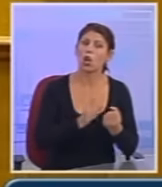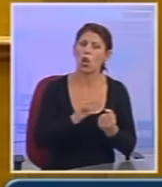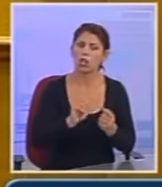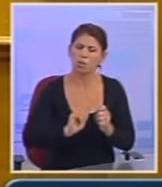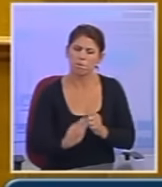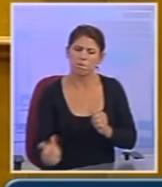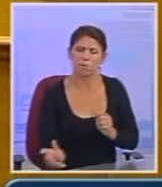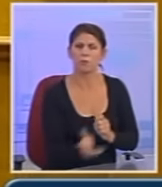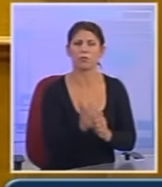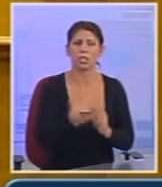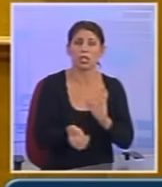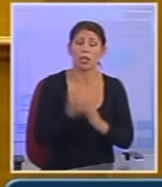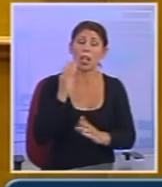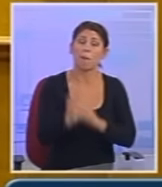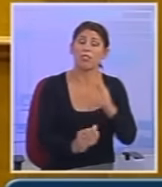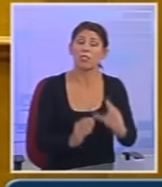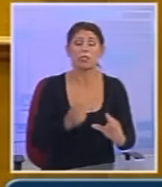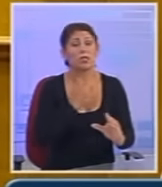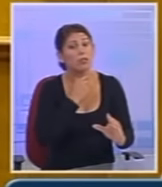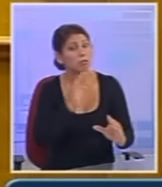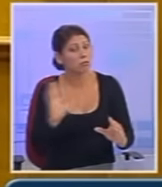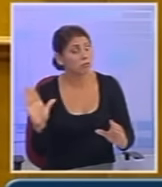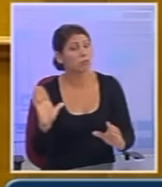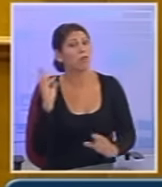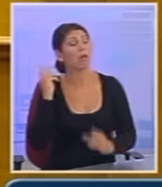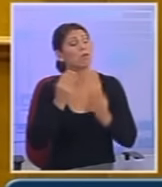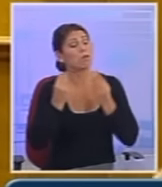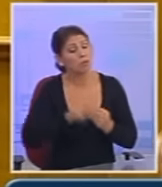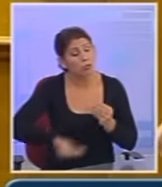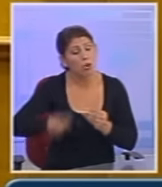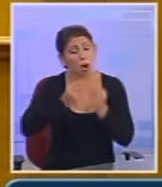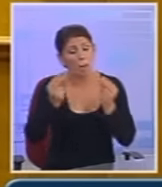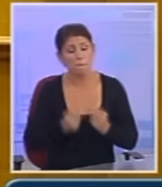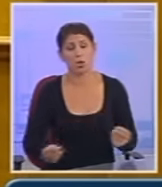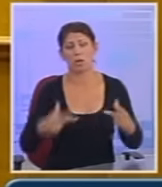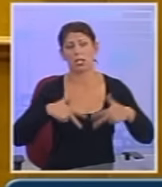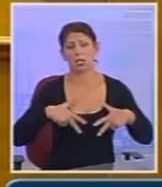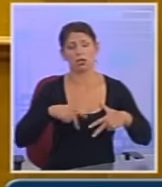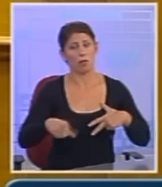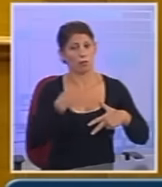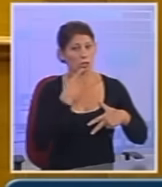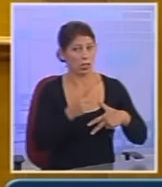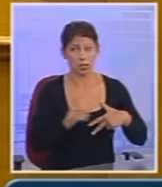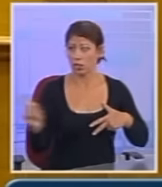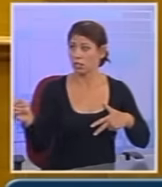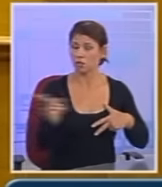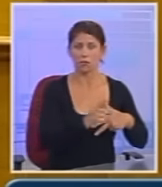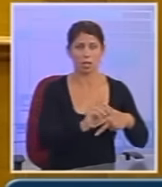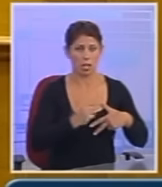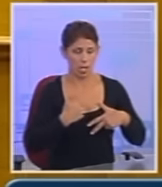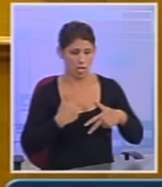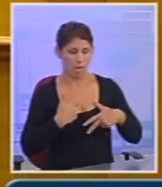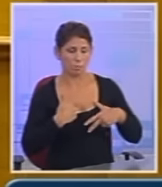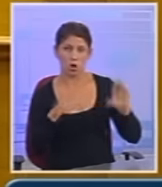των νέων επενδύσεων. Χρειάζεται κατά τη γνώμη μας αποτελεσματικότερο κράτος. Και θέλω εδώ να υπογραμμίσω ότι εμείς δεν χαρίζουμε την